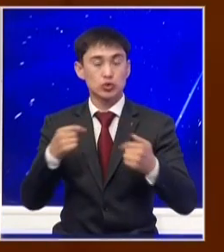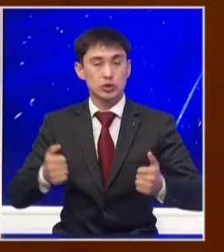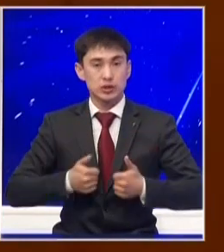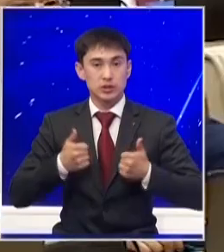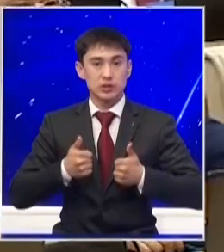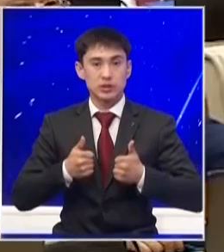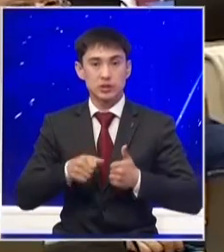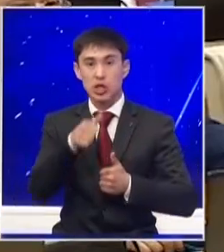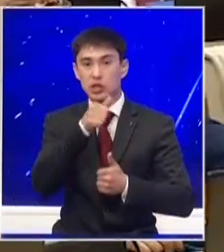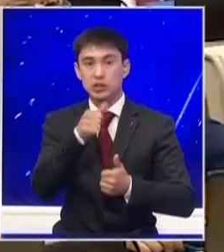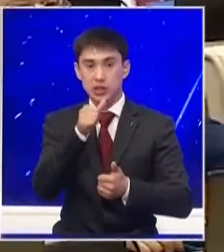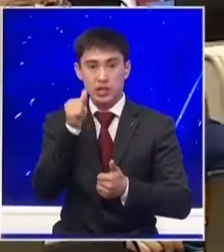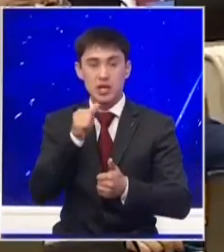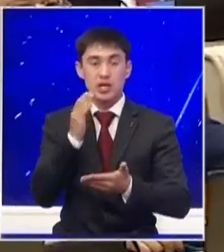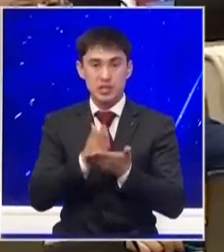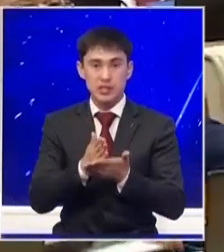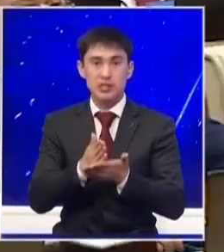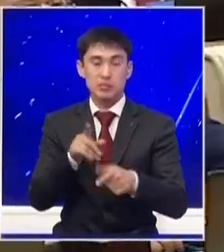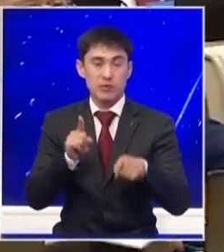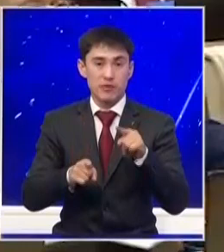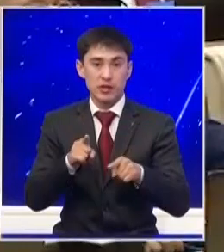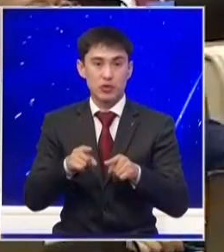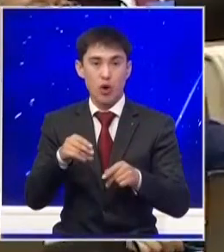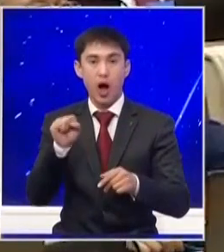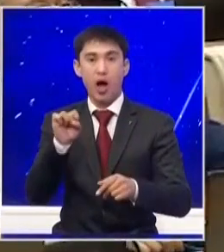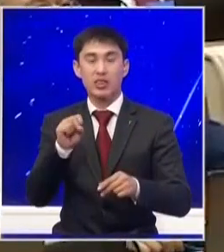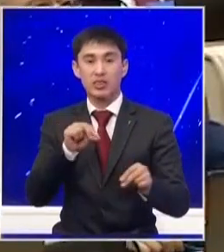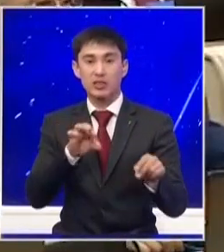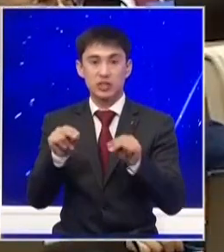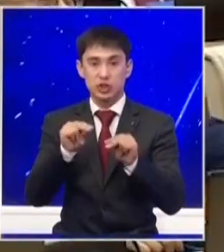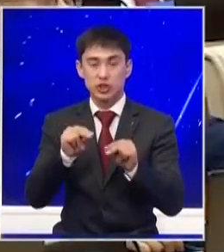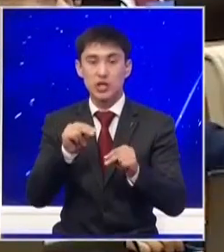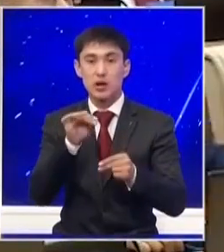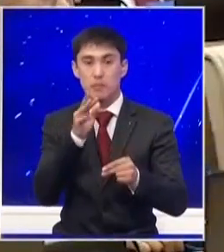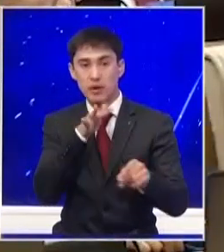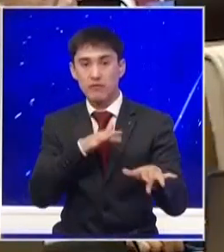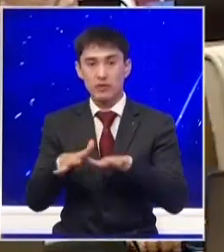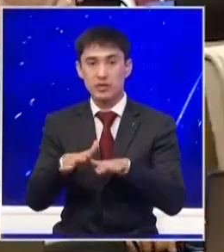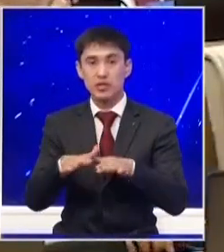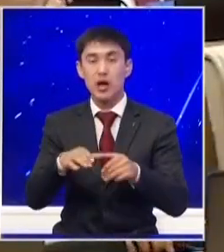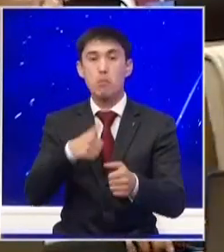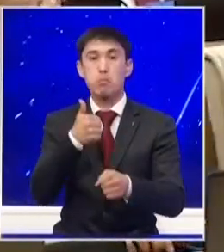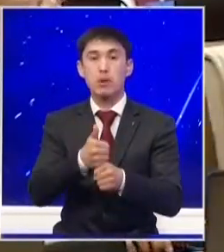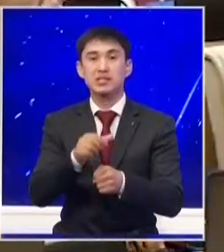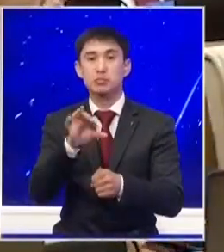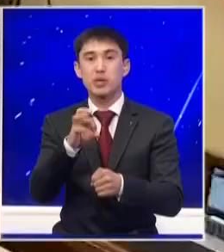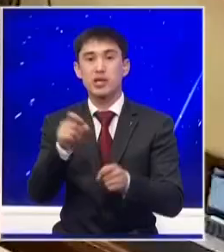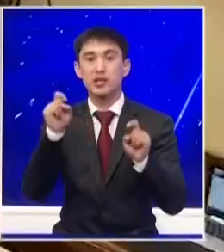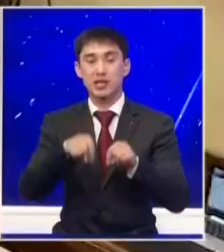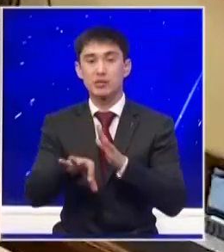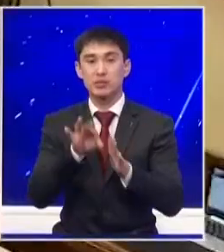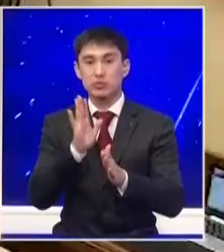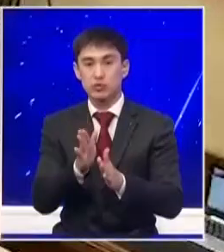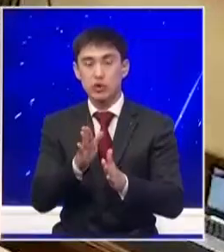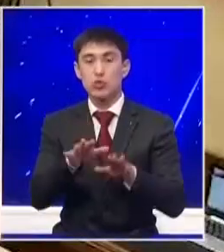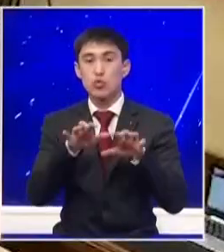тырысты. Жасыратыны жоқ, кібіртік дегендер де кезікті. Ант қабылдау рәсімінен кейін кезек мәжілістің бас спикерін анықтауға келді.